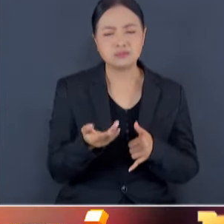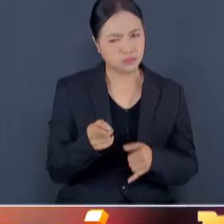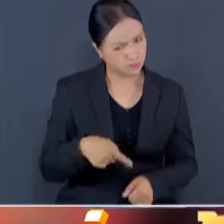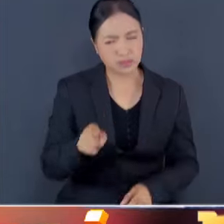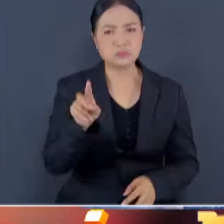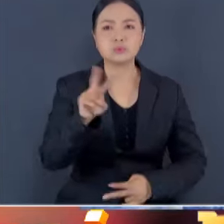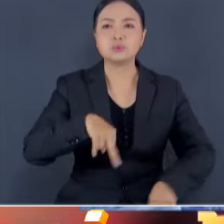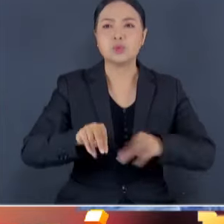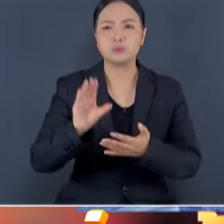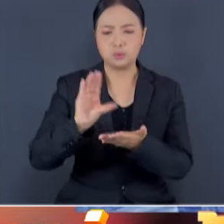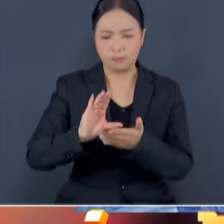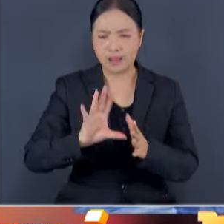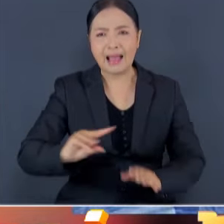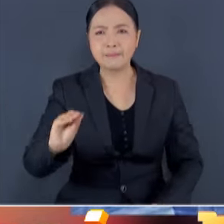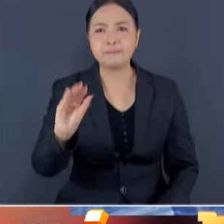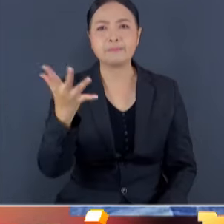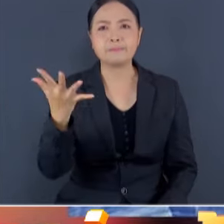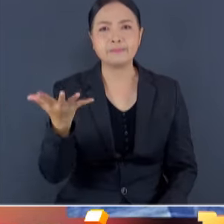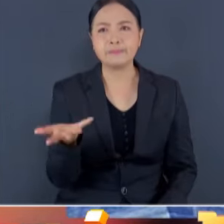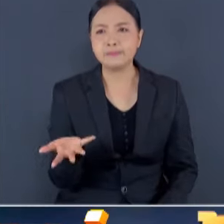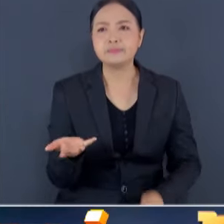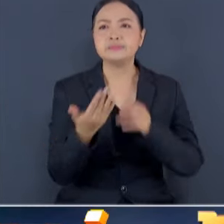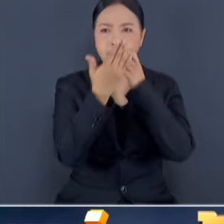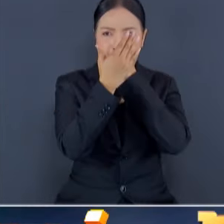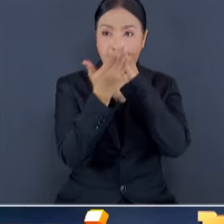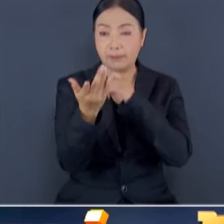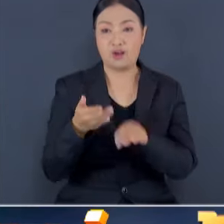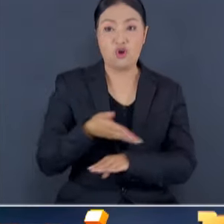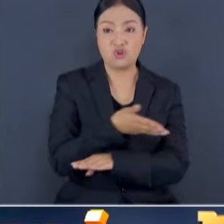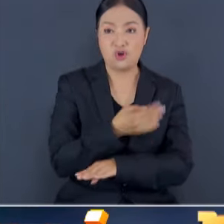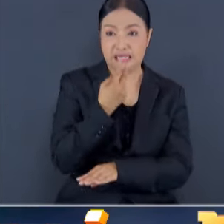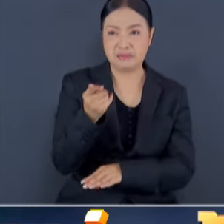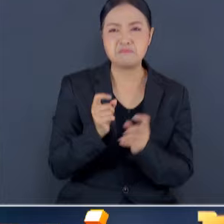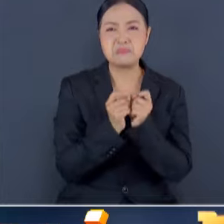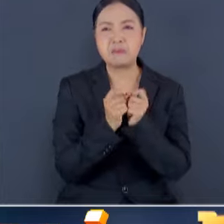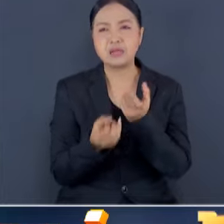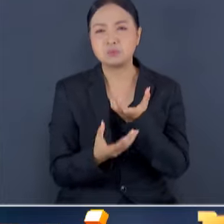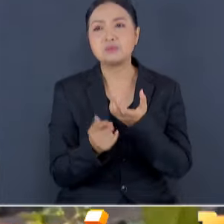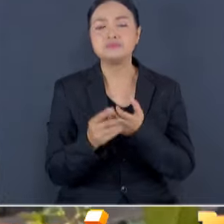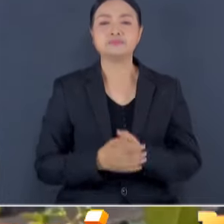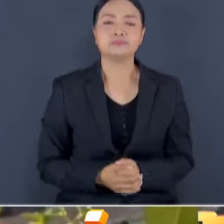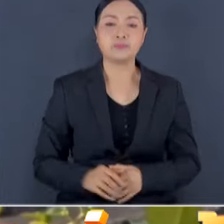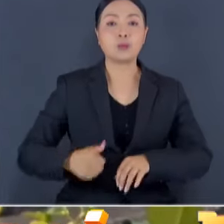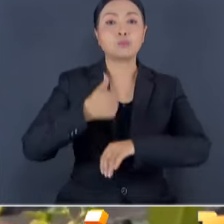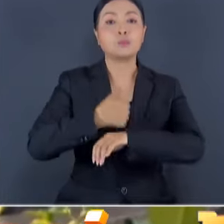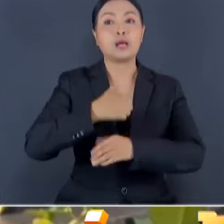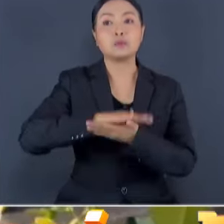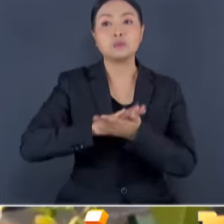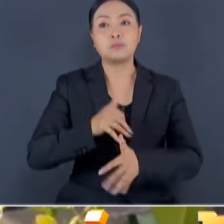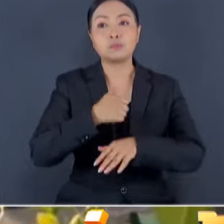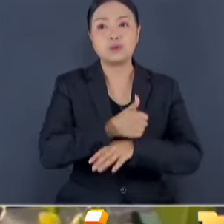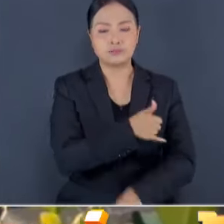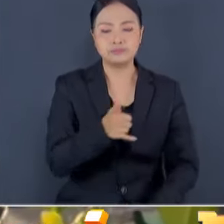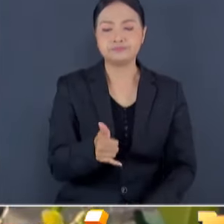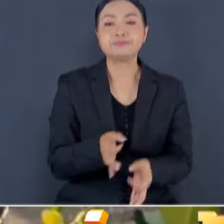ตรวจสอบเรื่องของการใช้งบประมาณย้อนหลังครับขณะเดียวกันคุณผู้ชมฮะเพื่อให้เกิดความเป็นธรรมทางผู้อำนวยการโรงเรียนเนี่ยมีการชี้แจงกับทีมข่าว